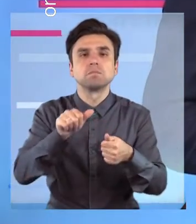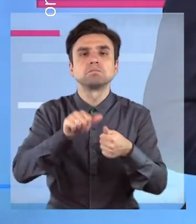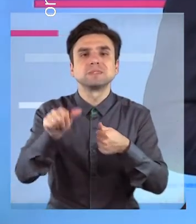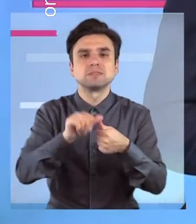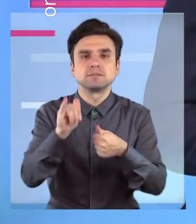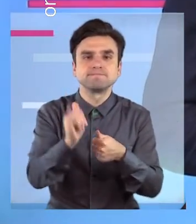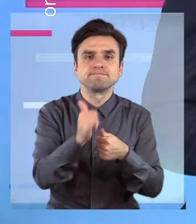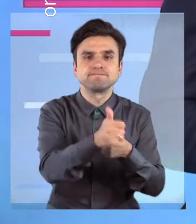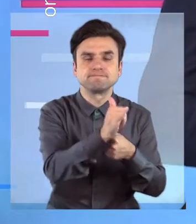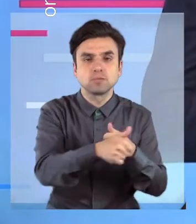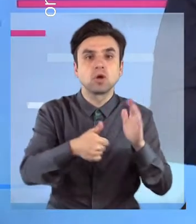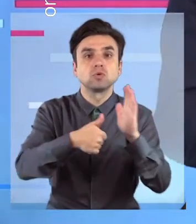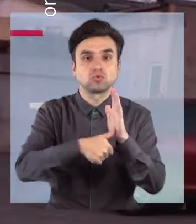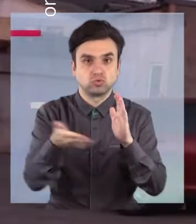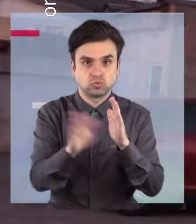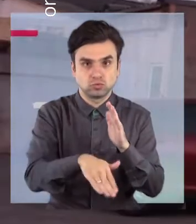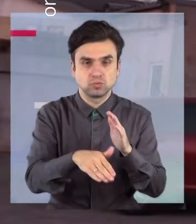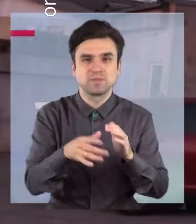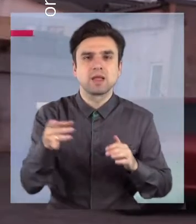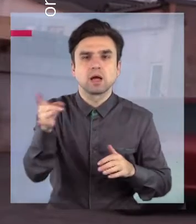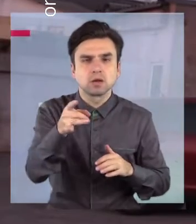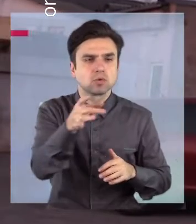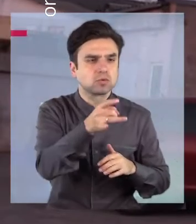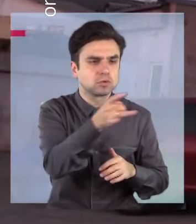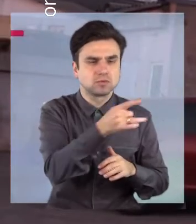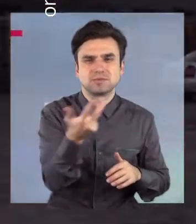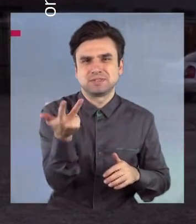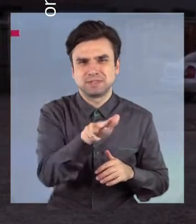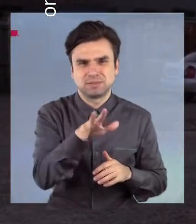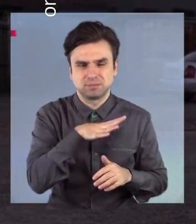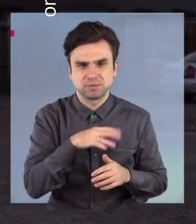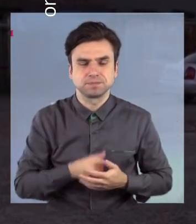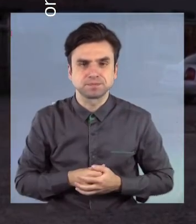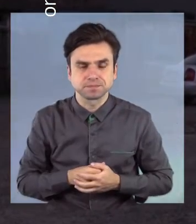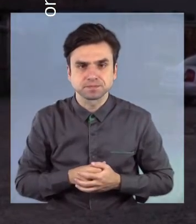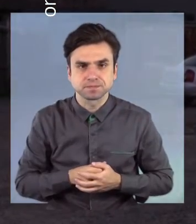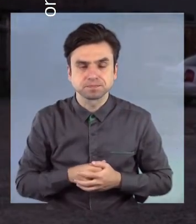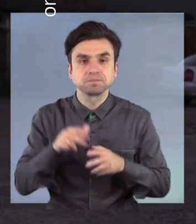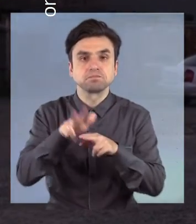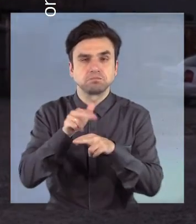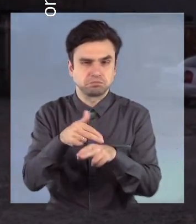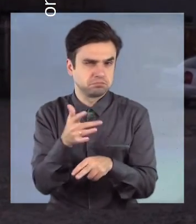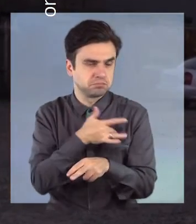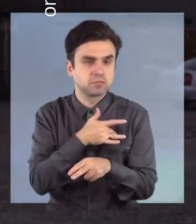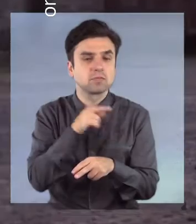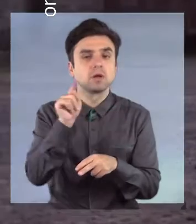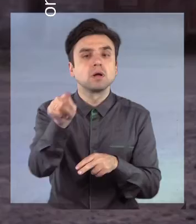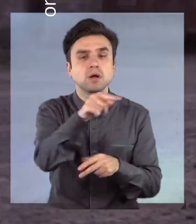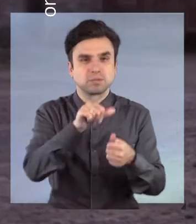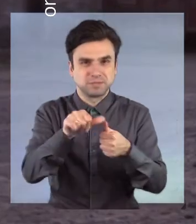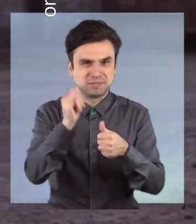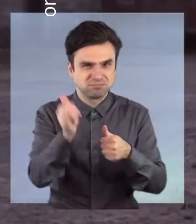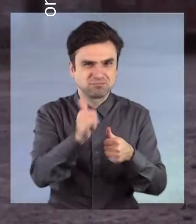6 АЗС – Покровському, Довгинцівському та Центральному міському районах. Правоохоронці підозрюють, що у заправок не було дозволу